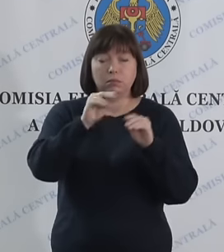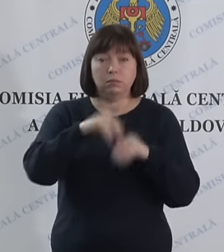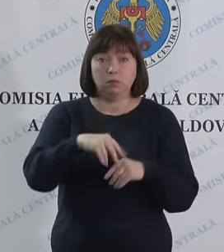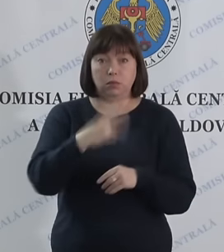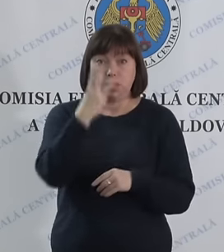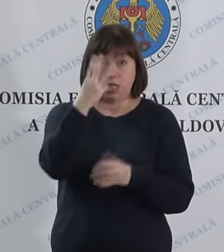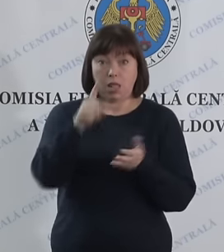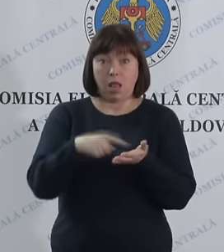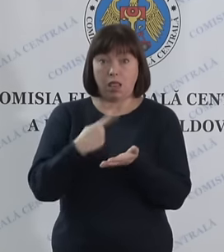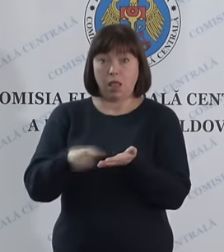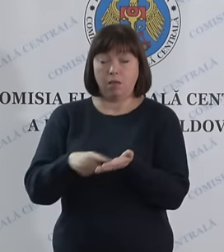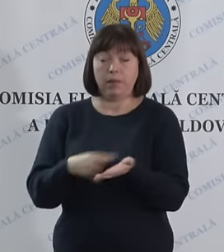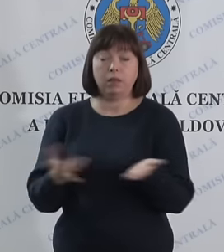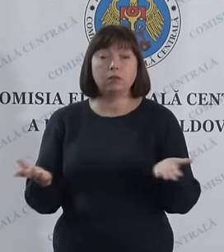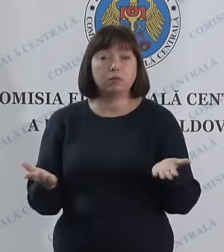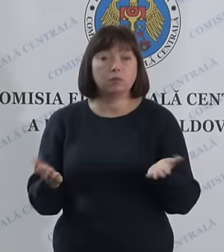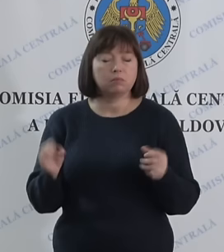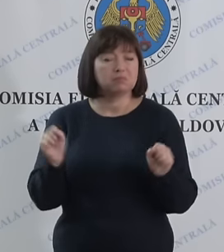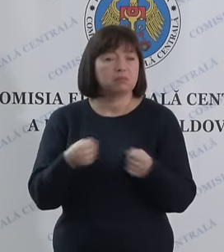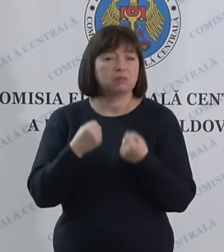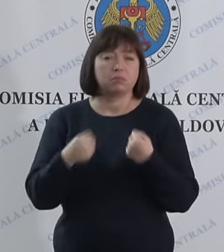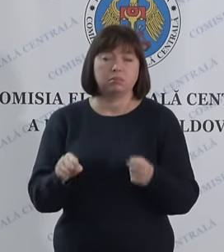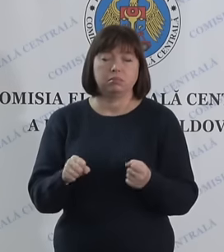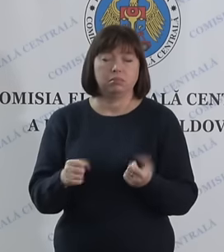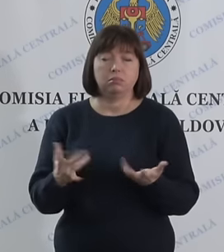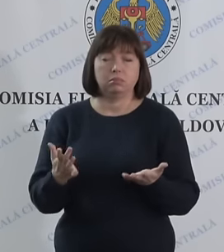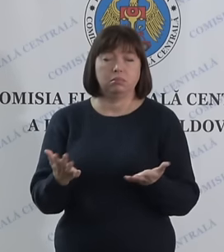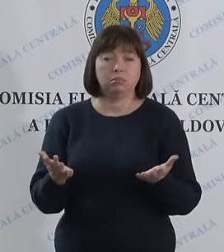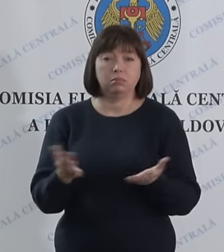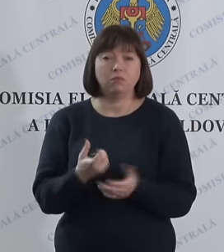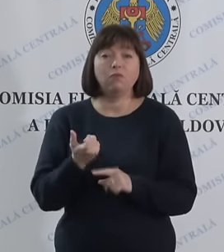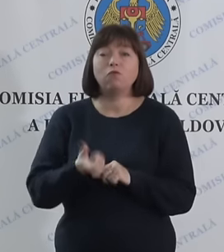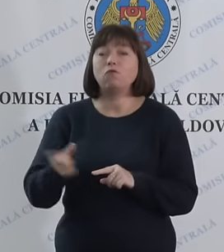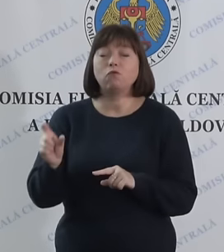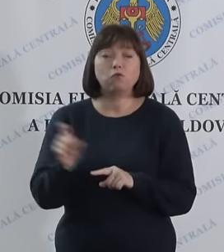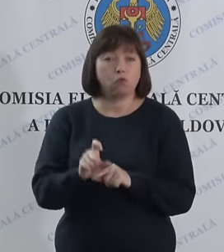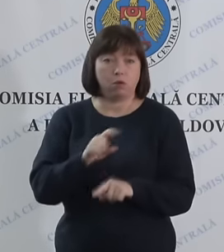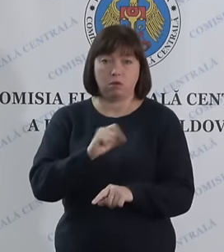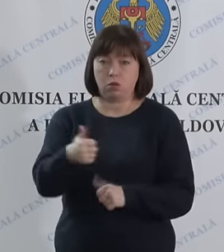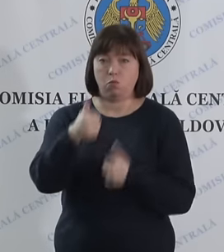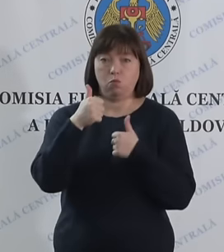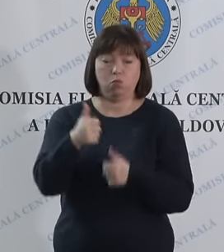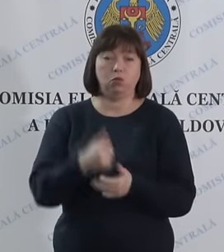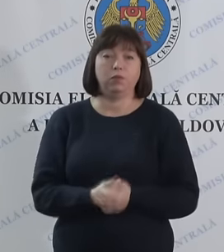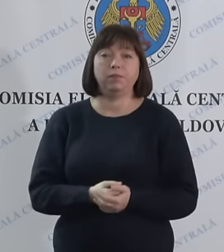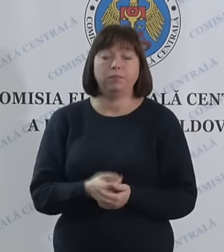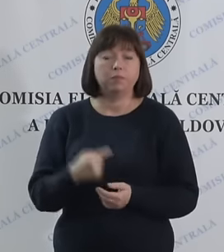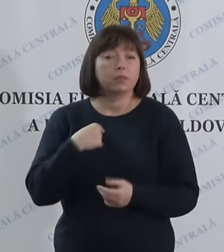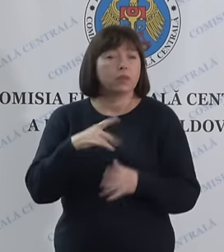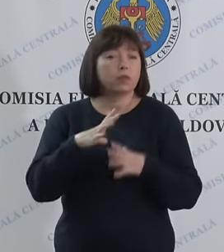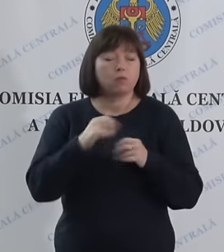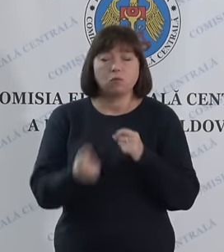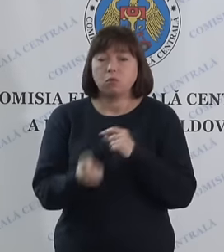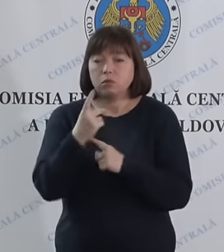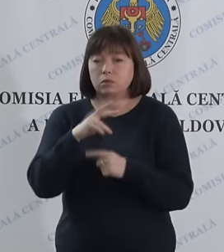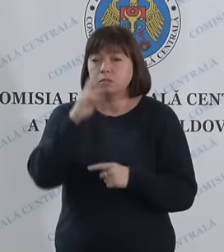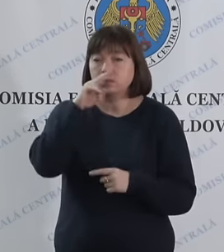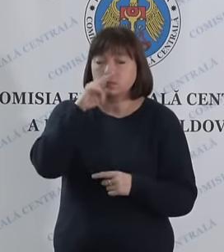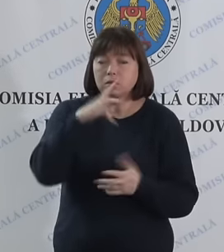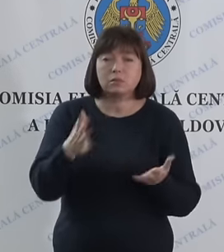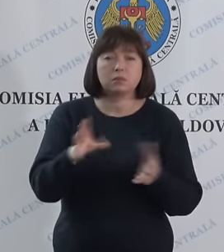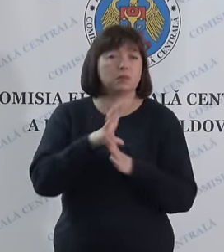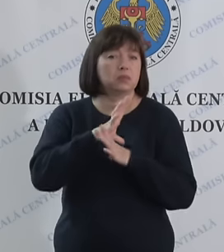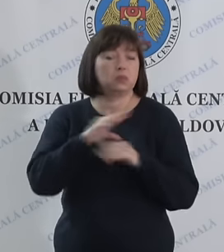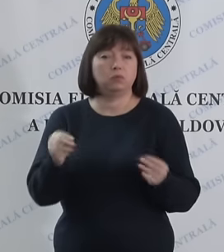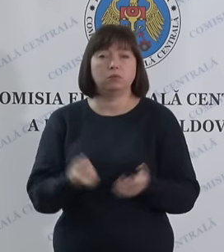3 tablete. Deci o viteză de proces fluxului de alegători foarte, foarte bună. Nu am întâmpinat erori, nu am